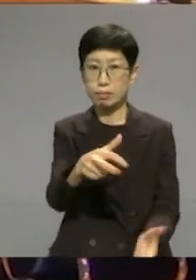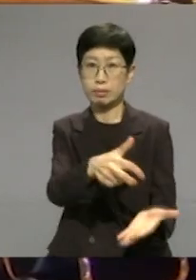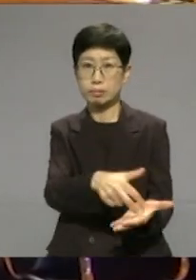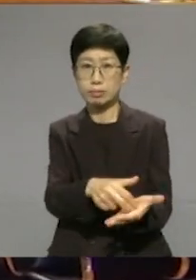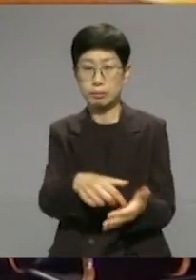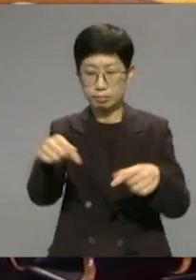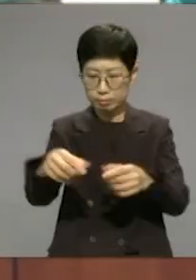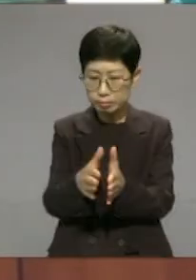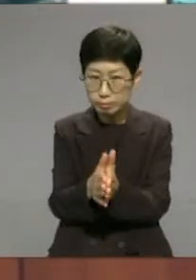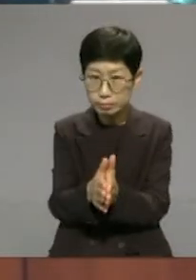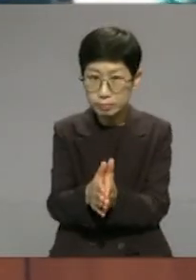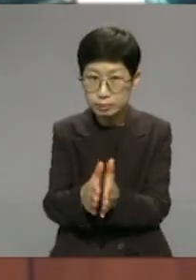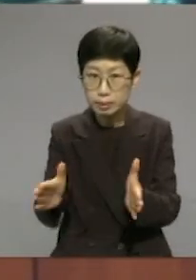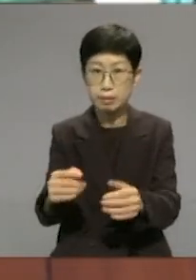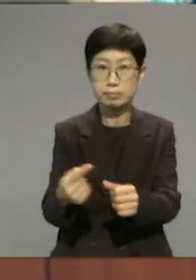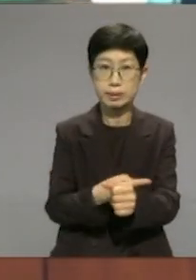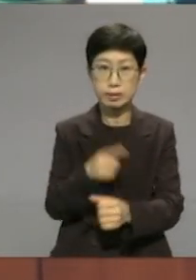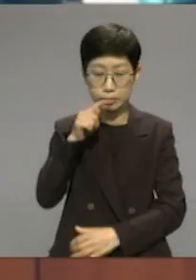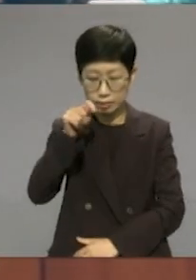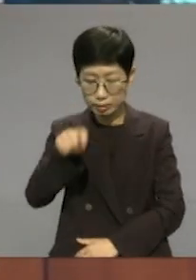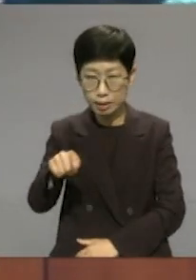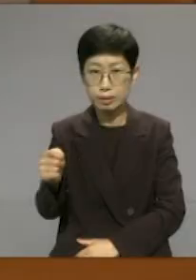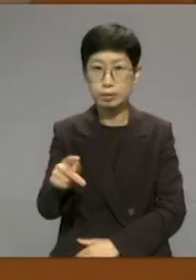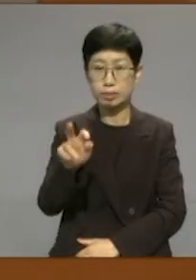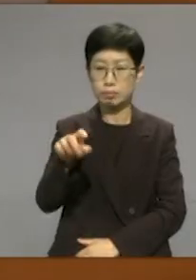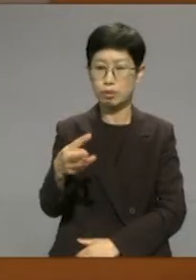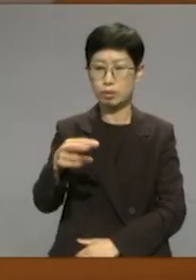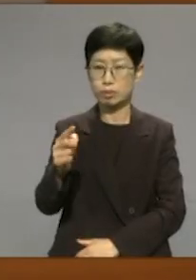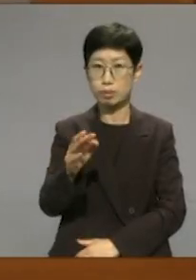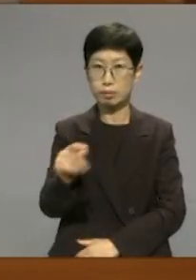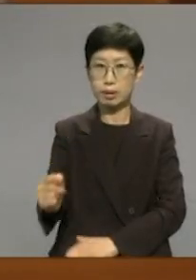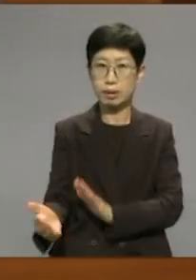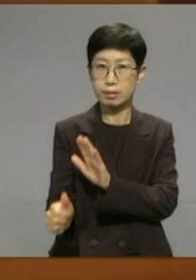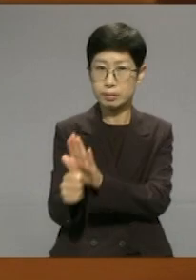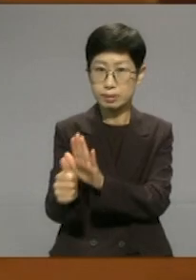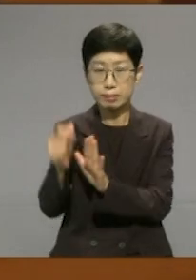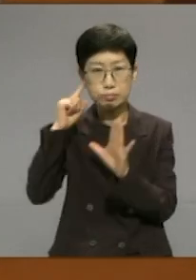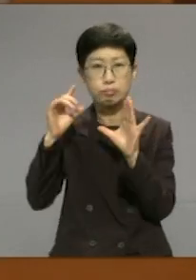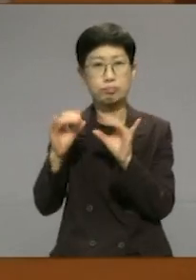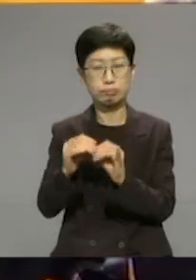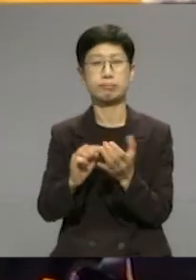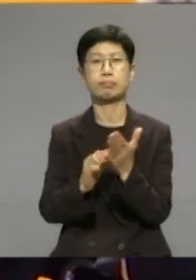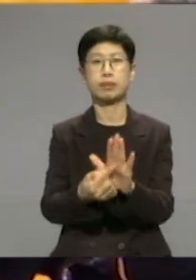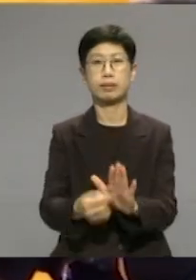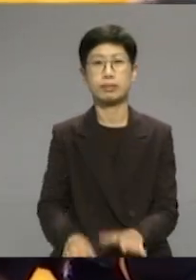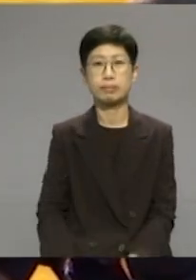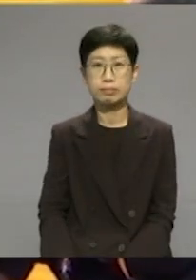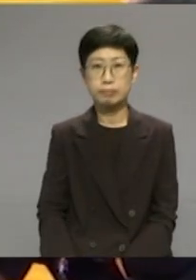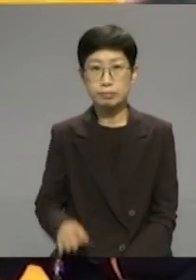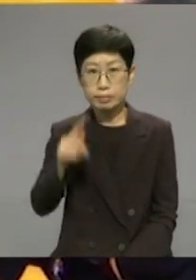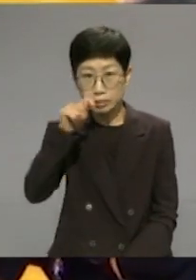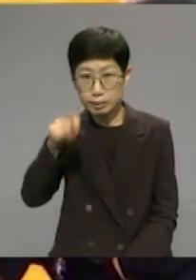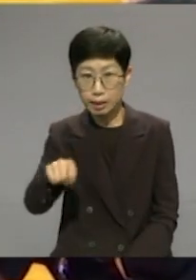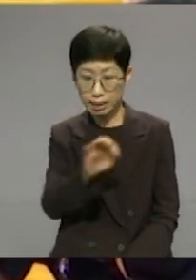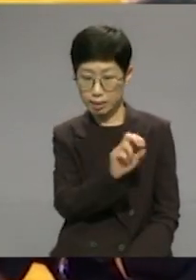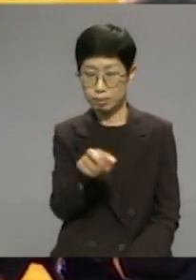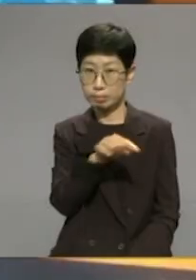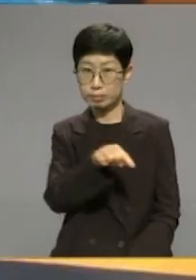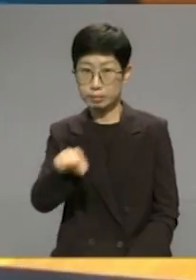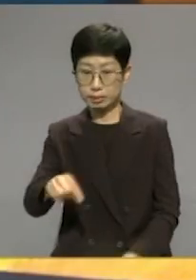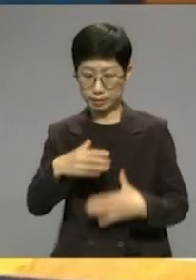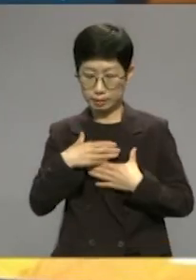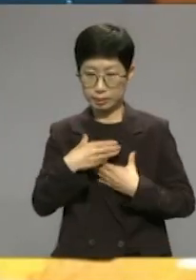협상 시를 통해 우크라이나와 몰도바 대한 견고한지지 의사를 보내게 됩니다 우크라이나와 이유는 상호 안보 협정도